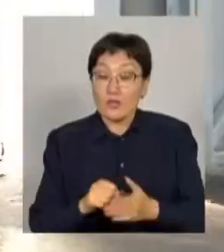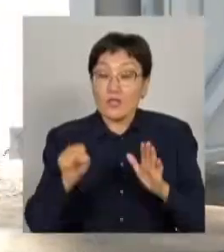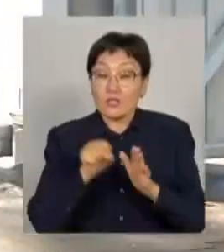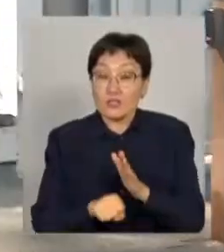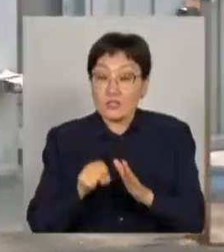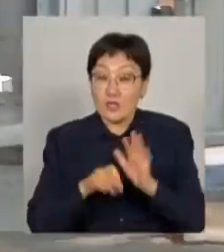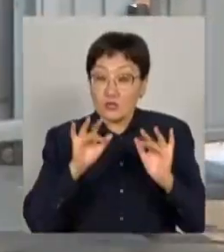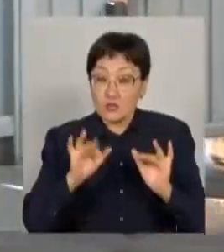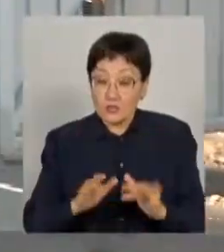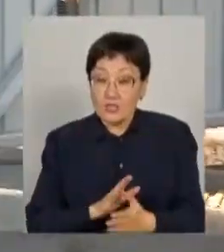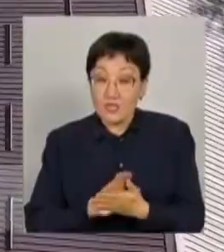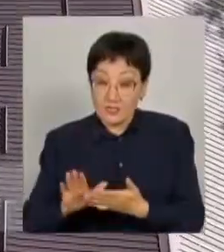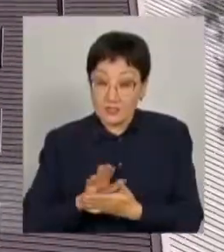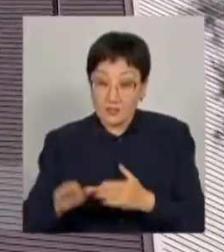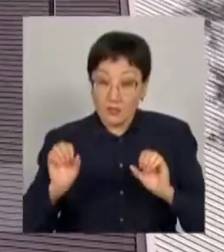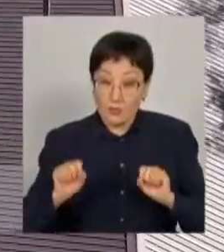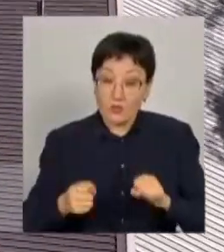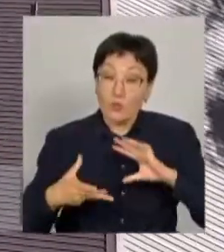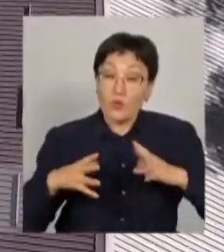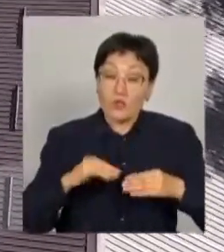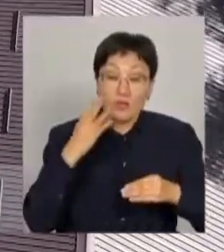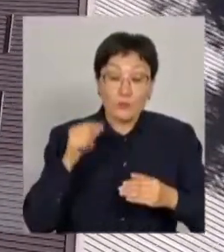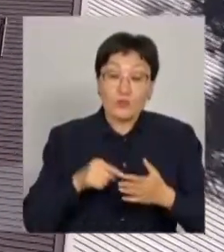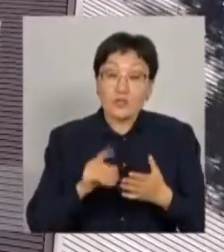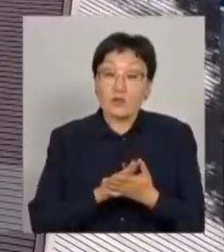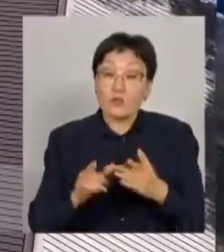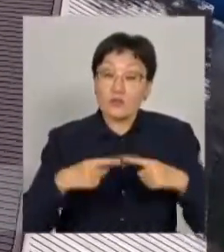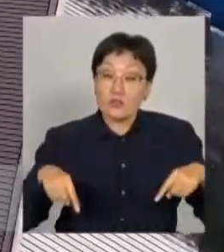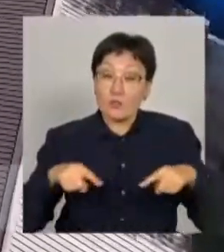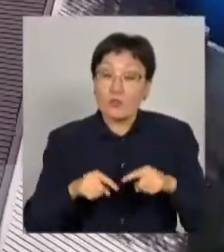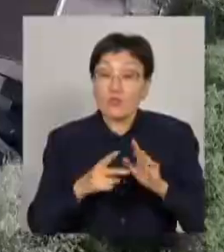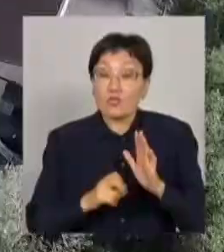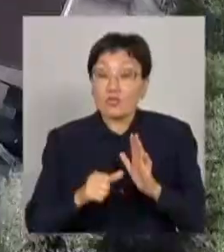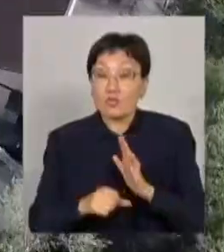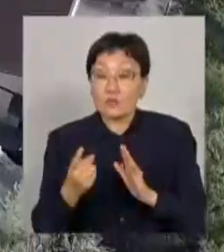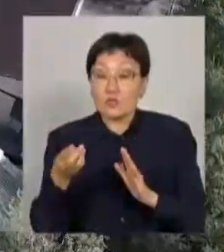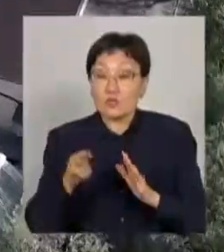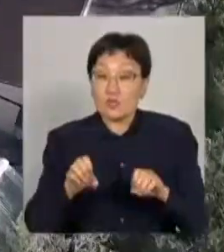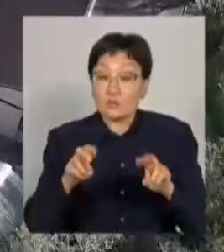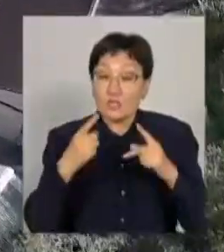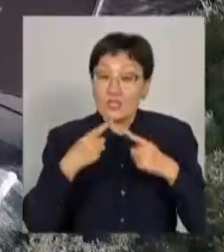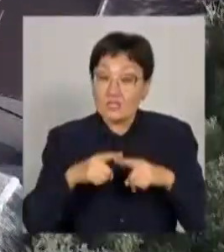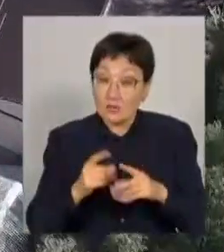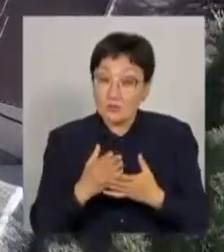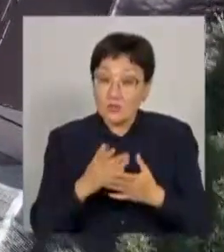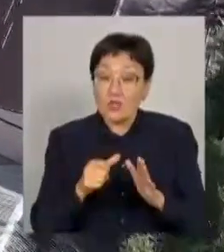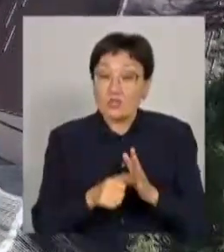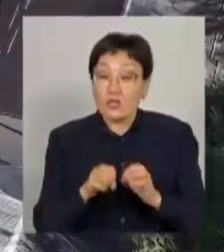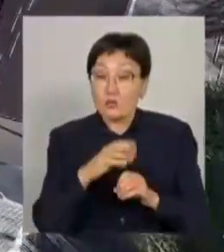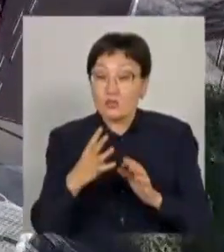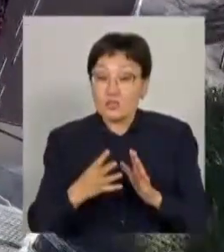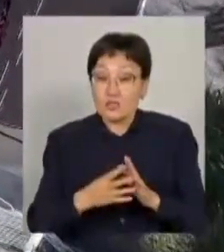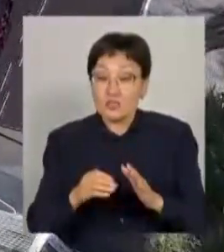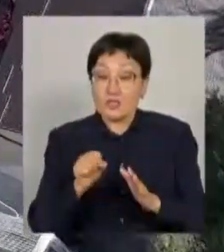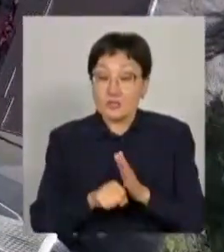қарды күреп, тұз бен құм шашуға қауқарлы. Жалпы Алматы тазалық еншісінде 761 бірлік арнайы техника бар. Оның 619-ы